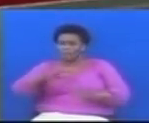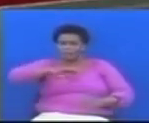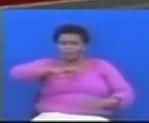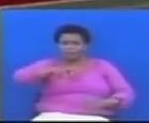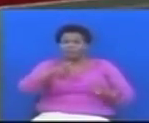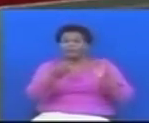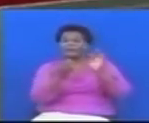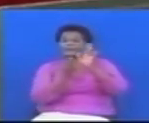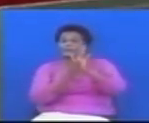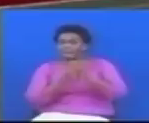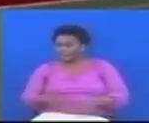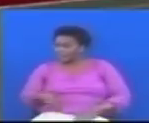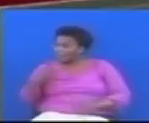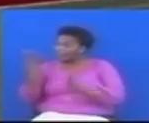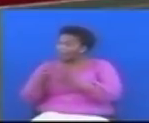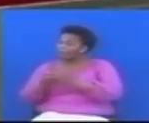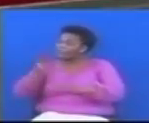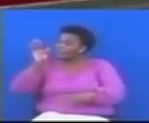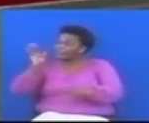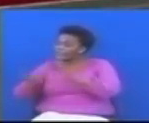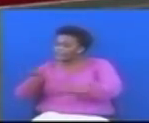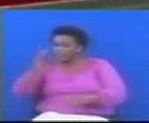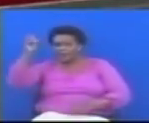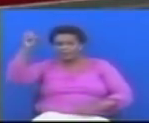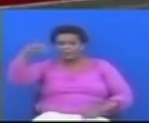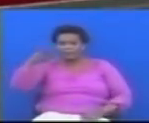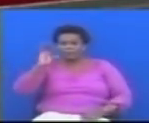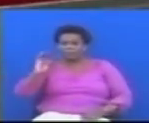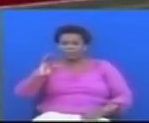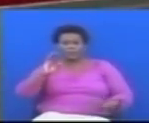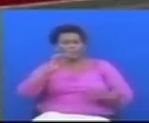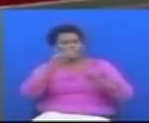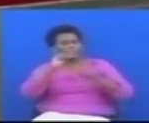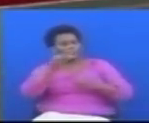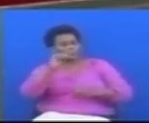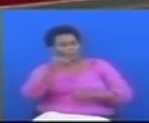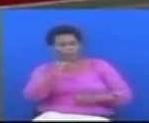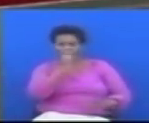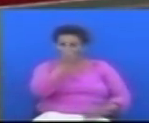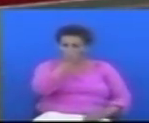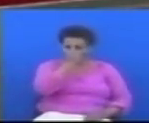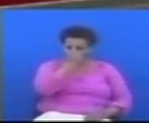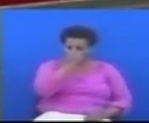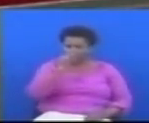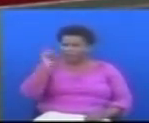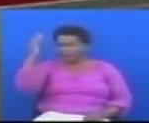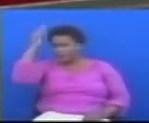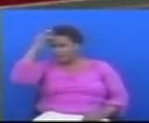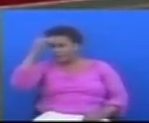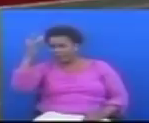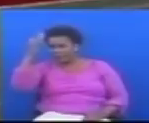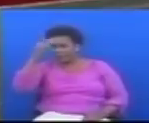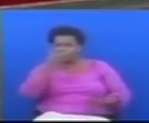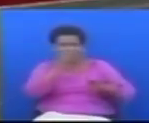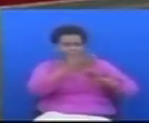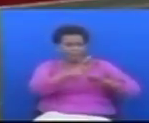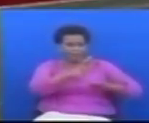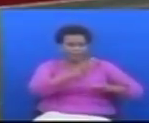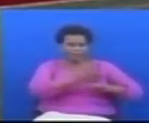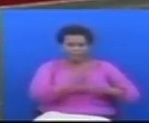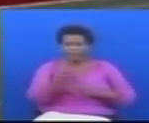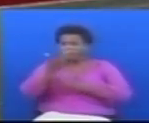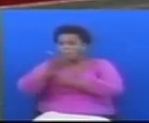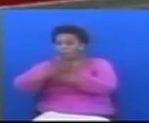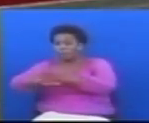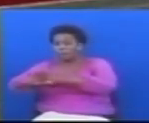9 ikiwemo Singida, Tabora, Shinyanga, Dodoma, Kilimanjaro, Tanga,